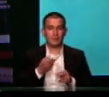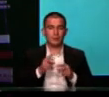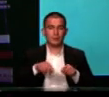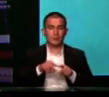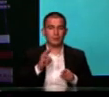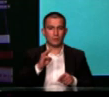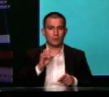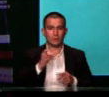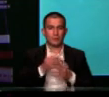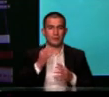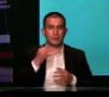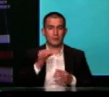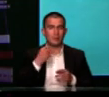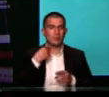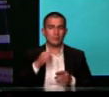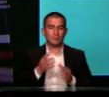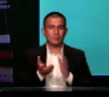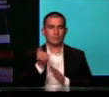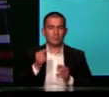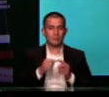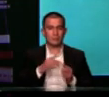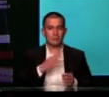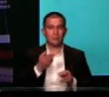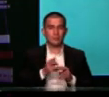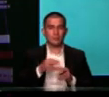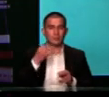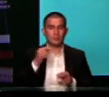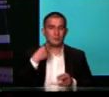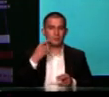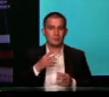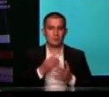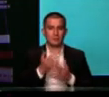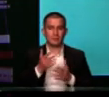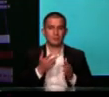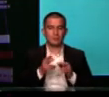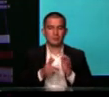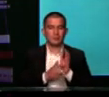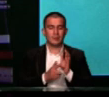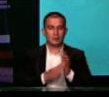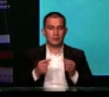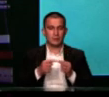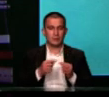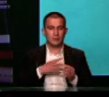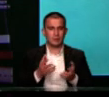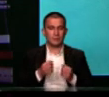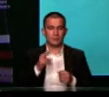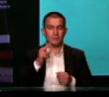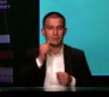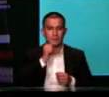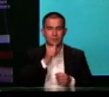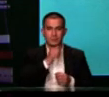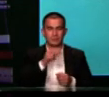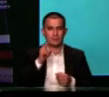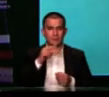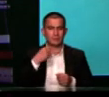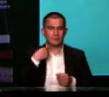bo'lgan y soni aniqlanadi va biz bu y sonini 7 ga teng deb olgan edik. Yashirin d soni esa